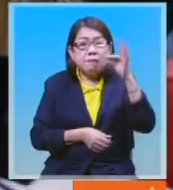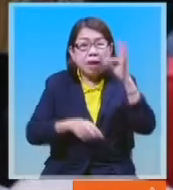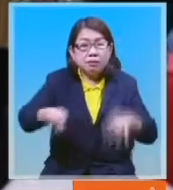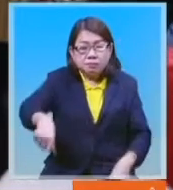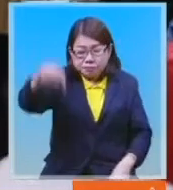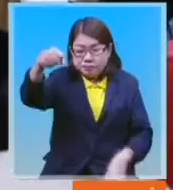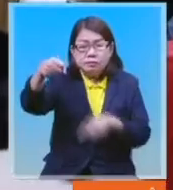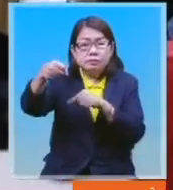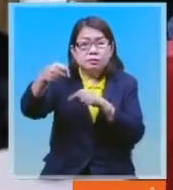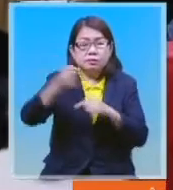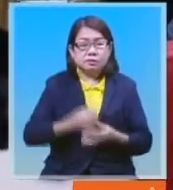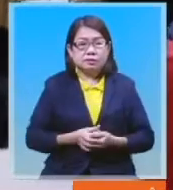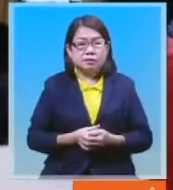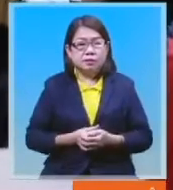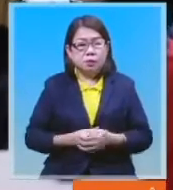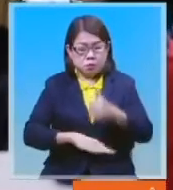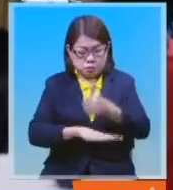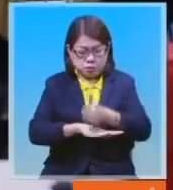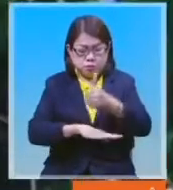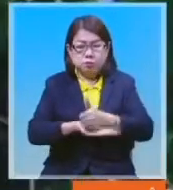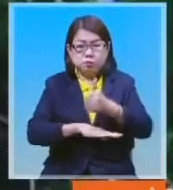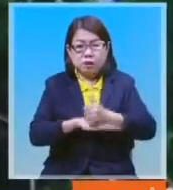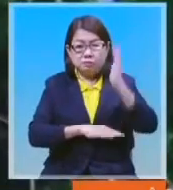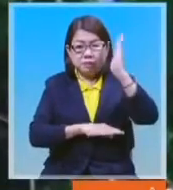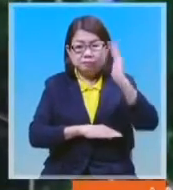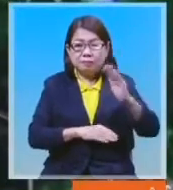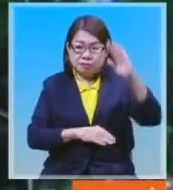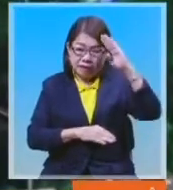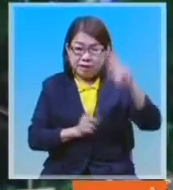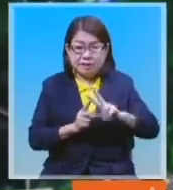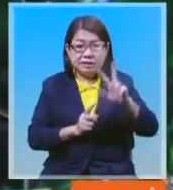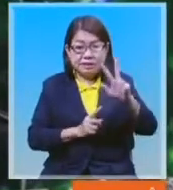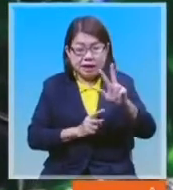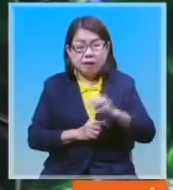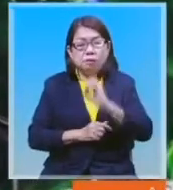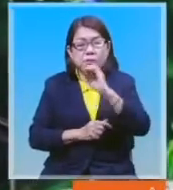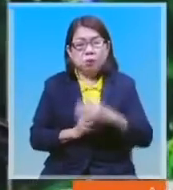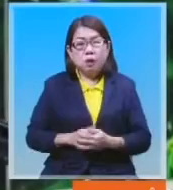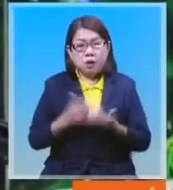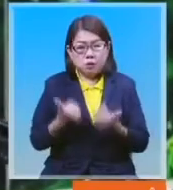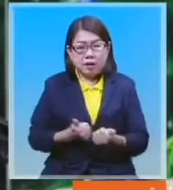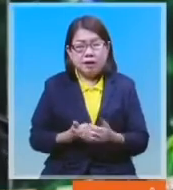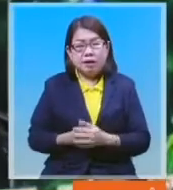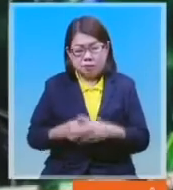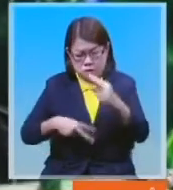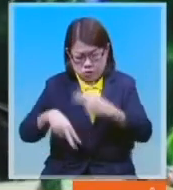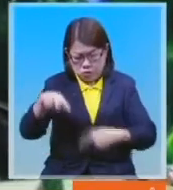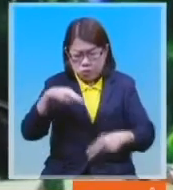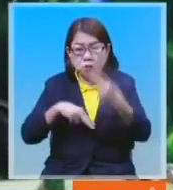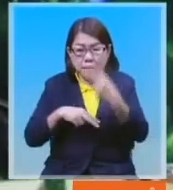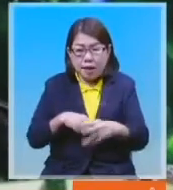ท่านเอกมหาปัญญาวงศ์โฆษกกองทัพภาคที่ 3เปิดเผยนี้ได้ตรวจสอบเบื้องต้น